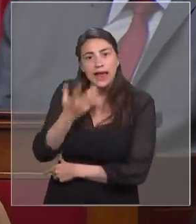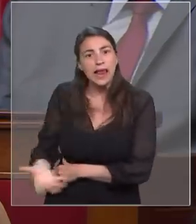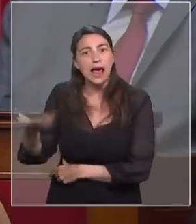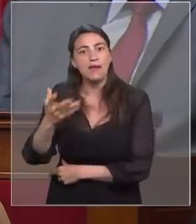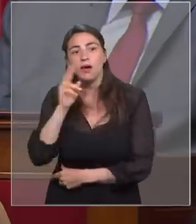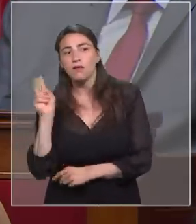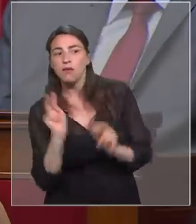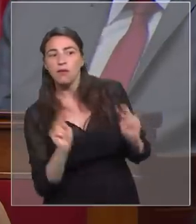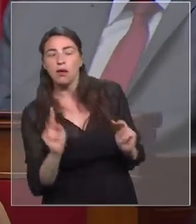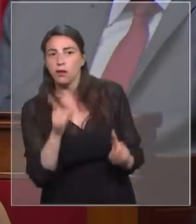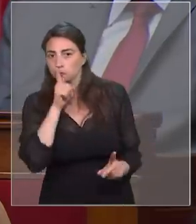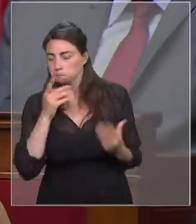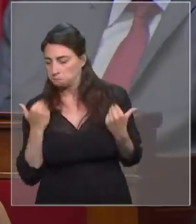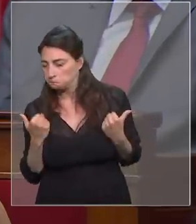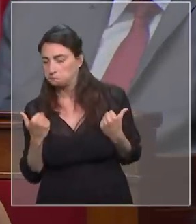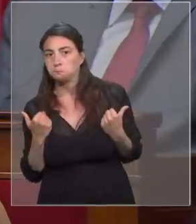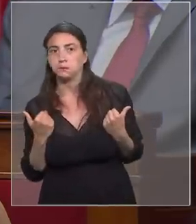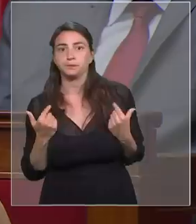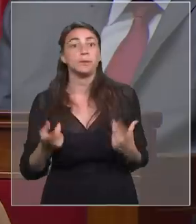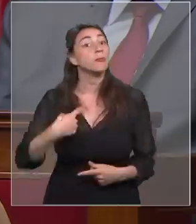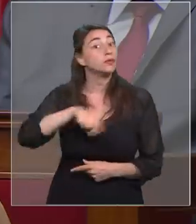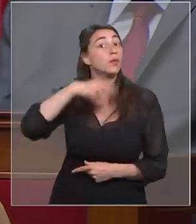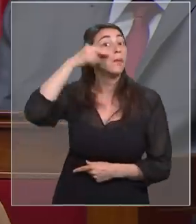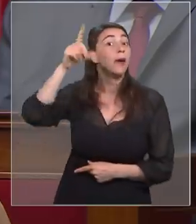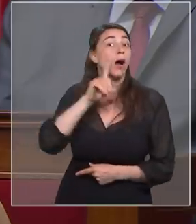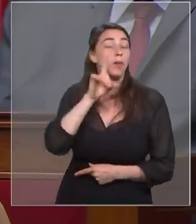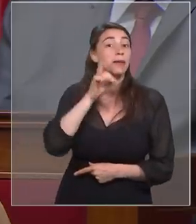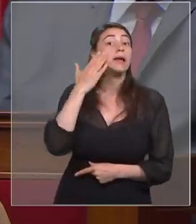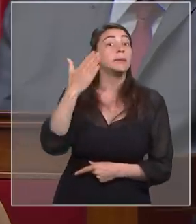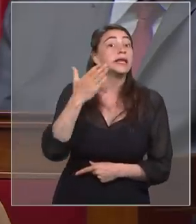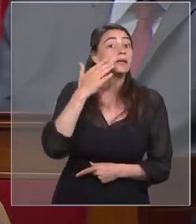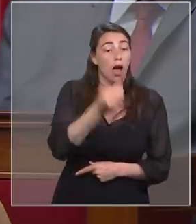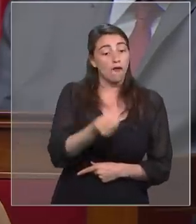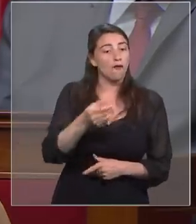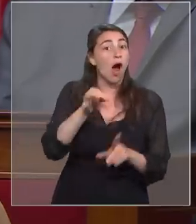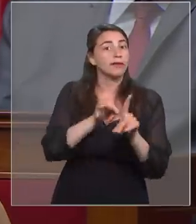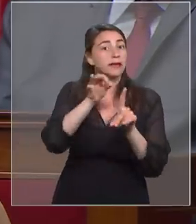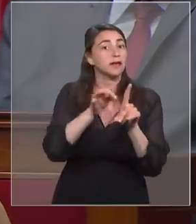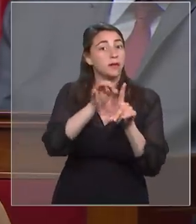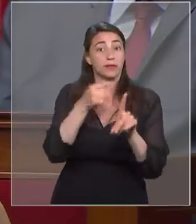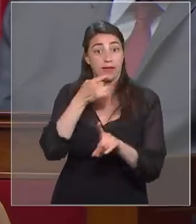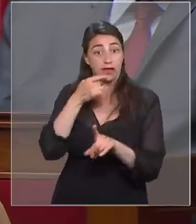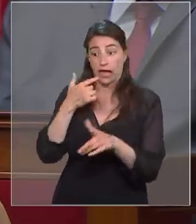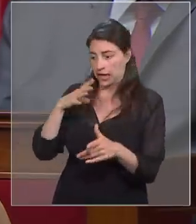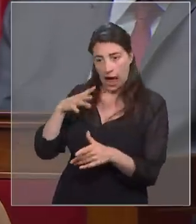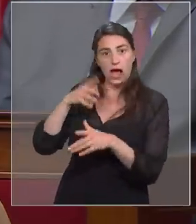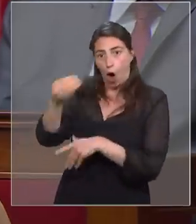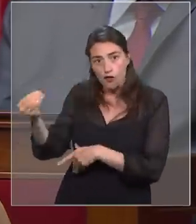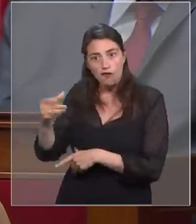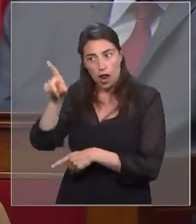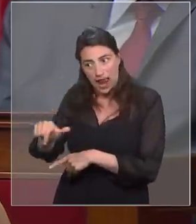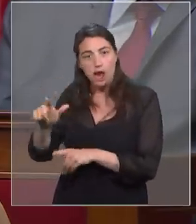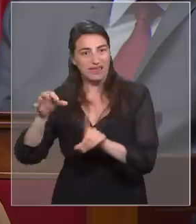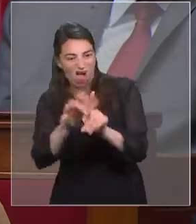par crainte des représailles. Nous, les parents, car si un enfant est harcelé, cela veut bien dire qu'il y a des brutes pour le harceler. Nous,